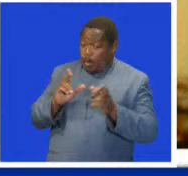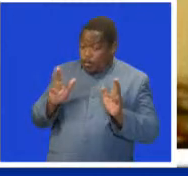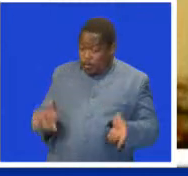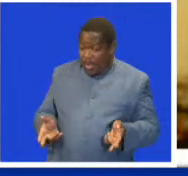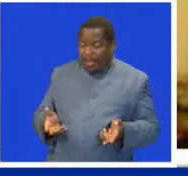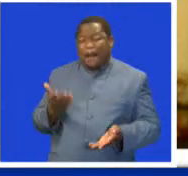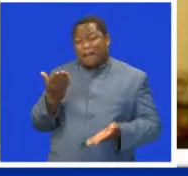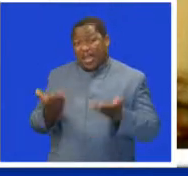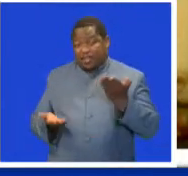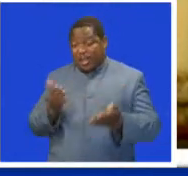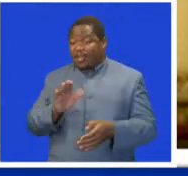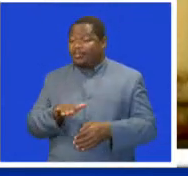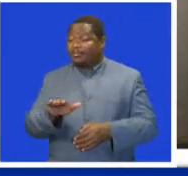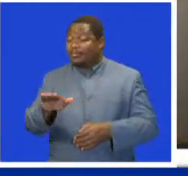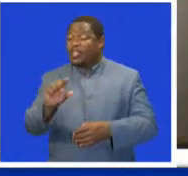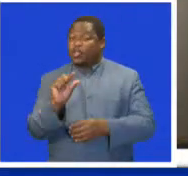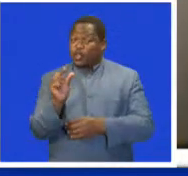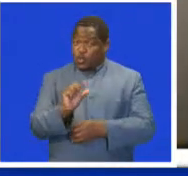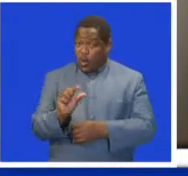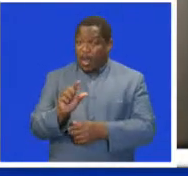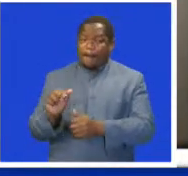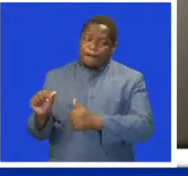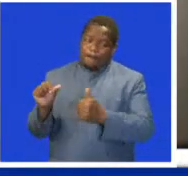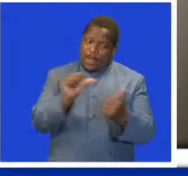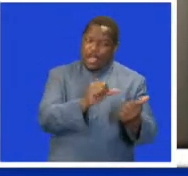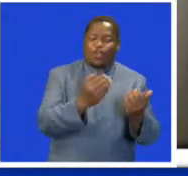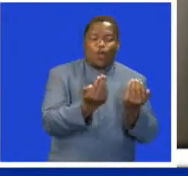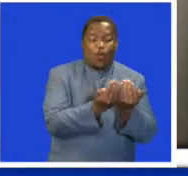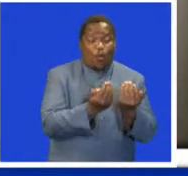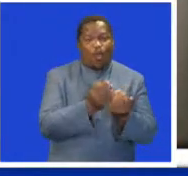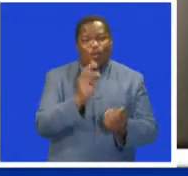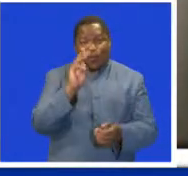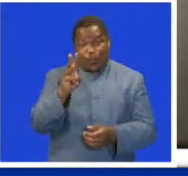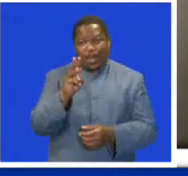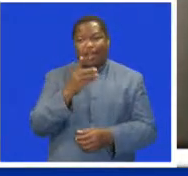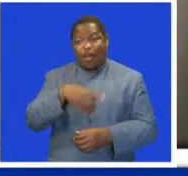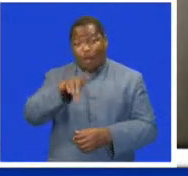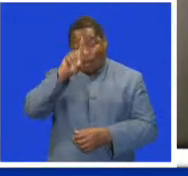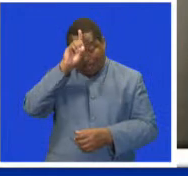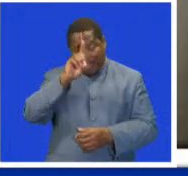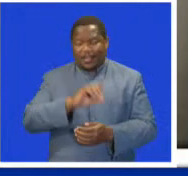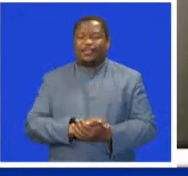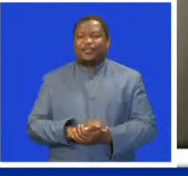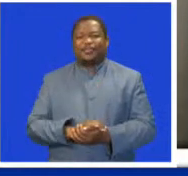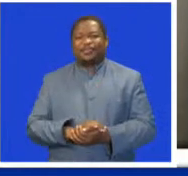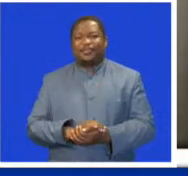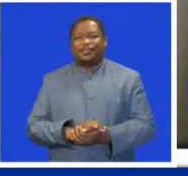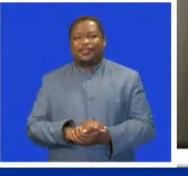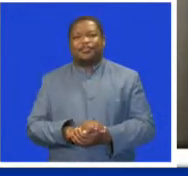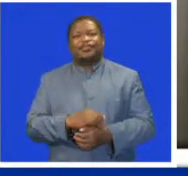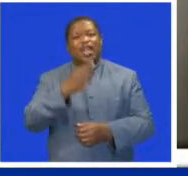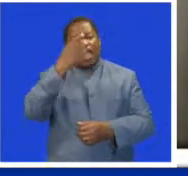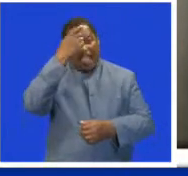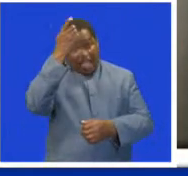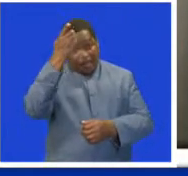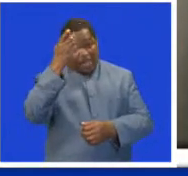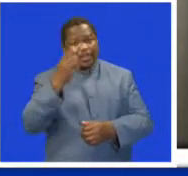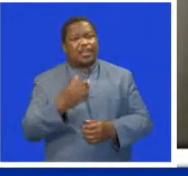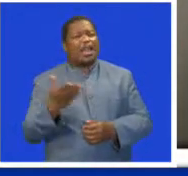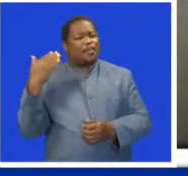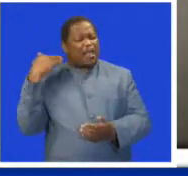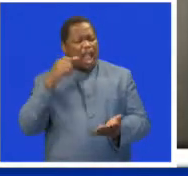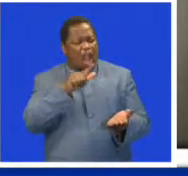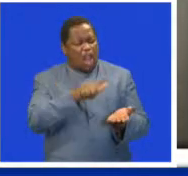akusemathema langa mangakhi sisemakhaya. Ukhonile ukuthi acekise imigomo yakhe avula lamanye amabhizinisi njengangalo nje